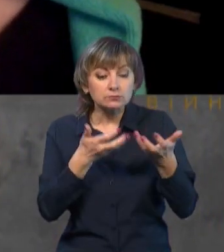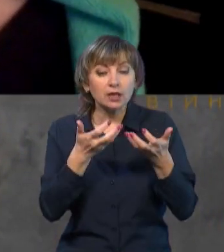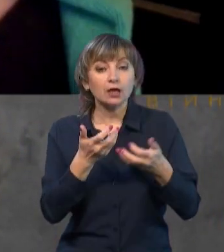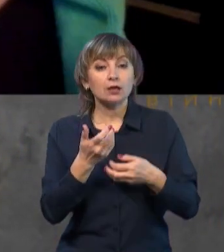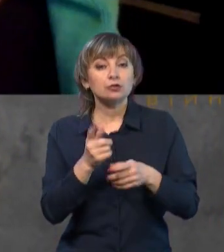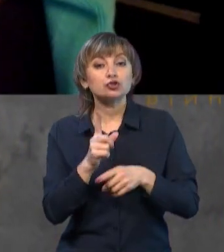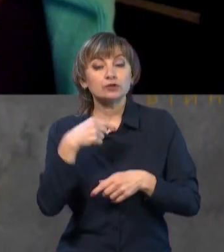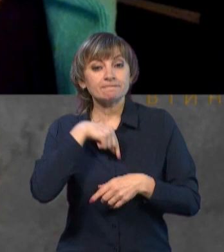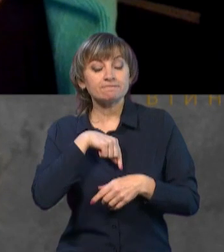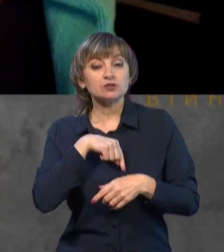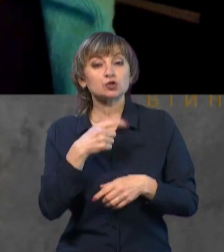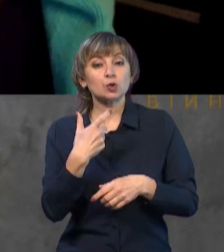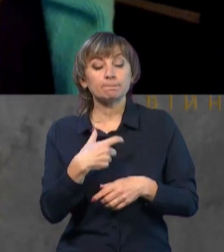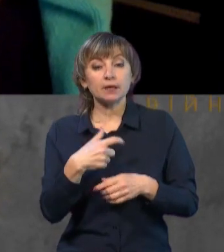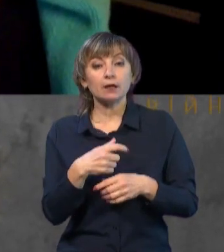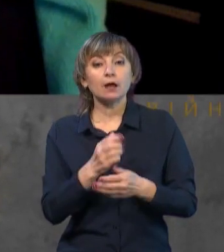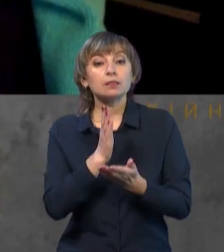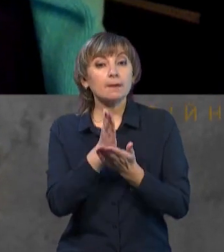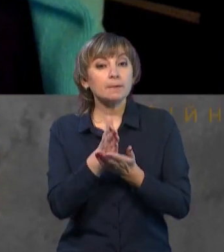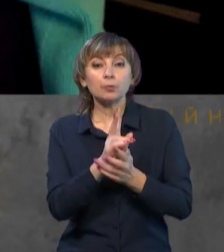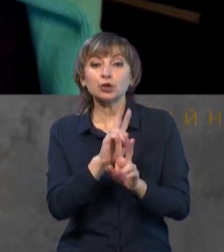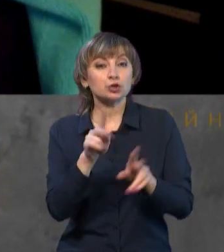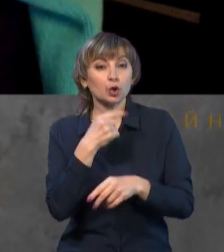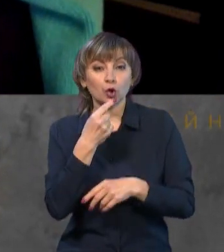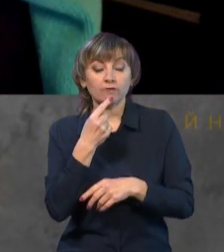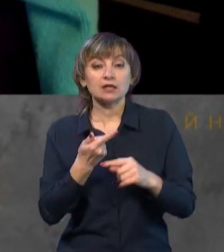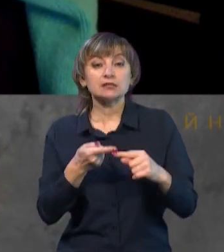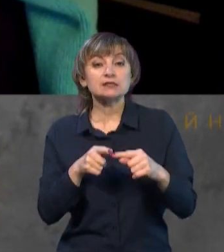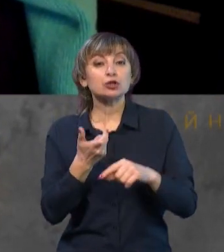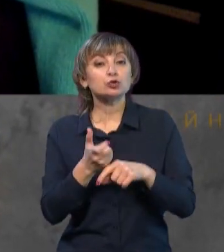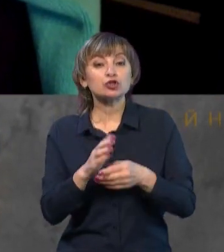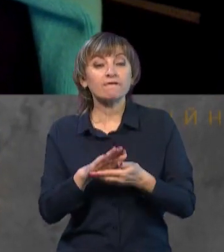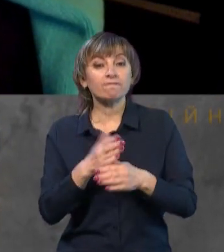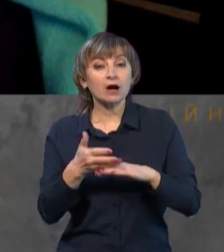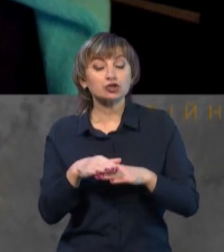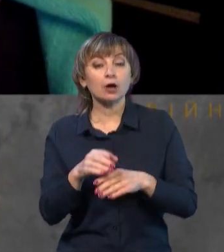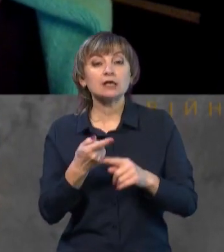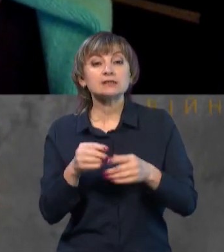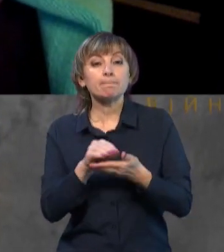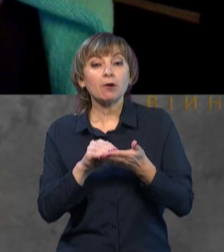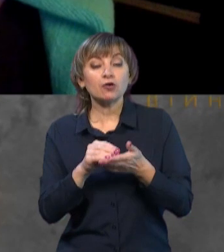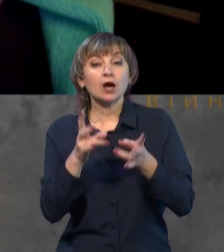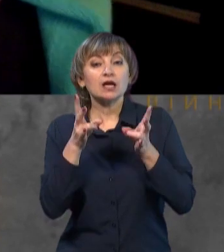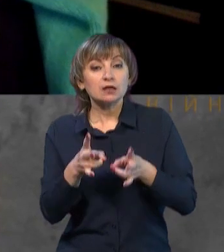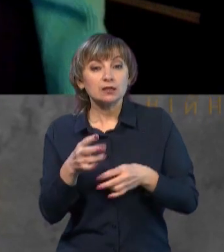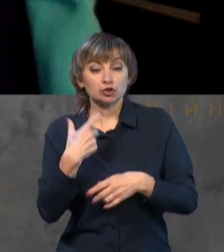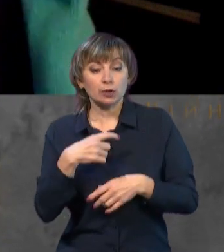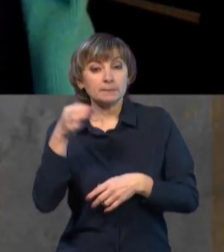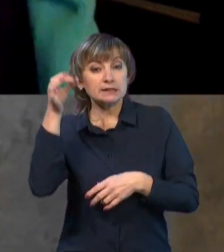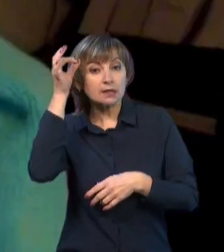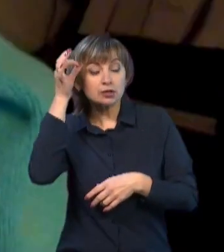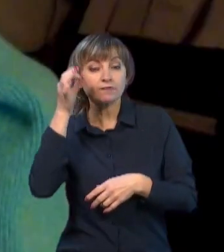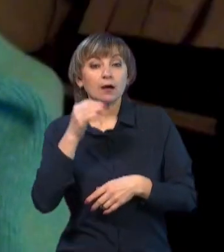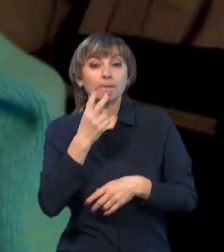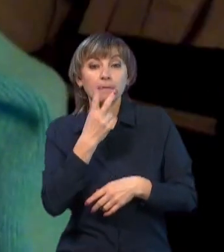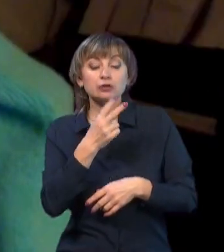собі. Тобто напряму ніхто не говорить, це дуже важко, це повторна ретравматизація, навіть собі згадувати, так? Але я бачу, що